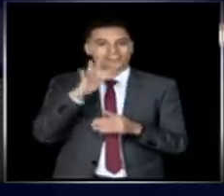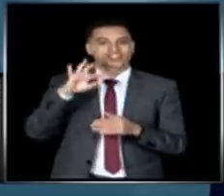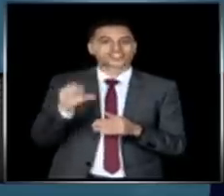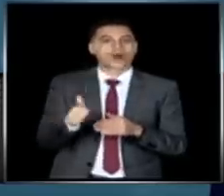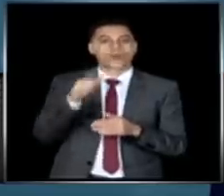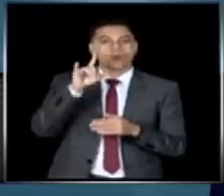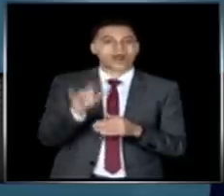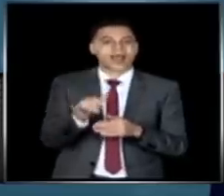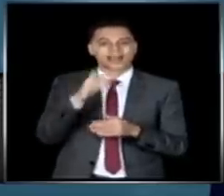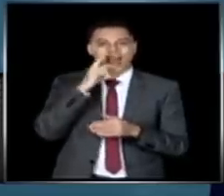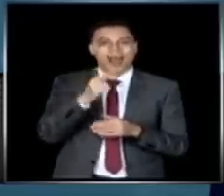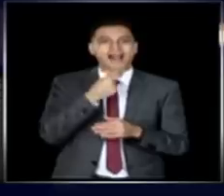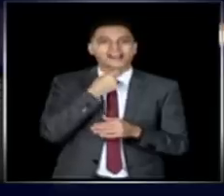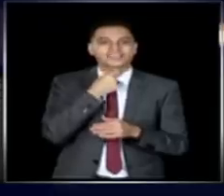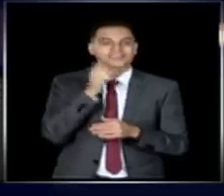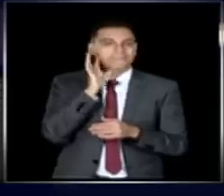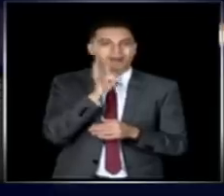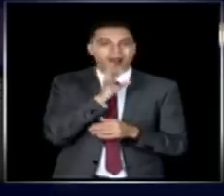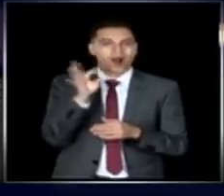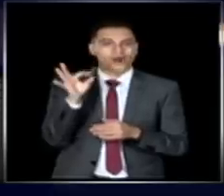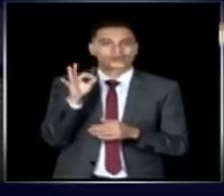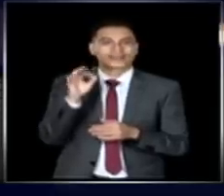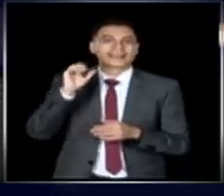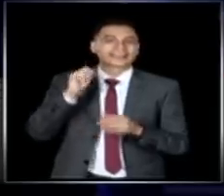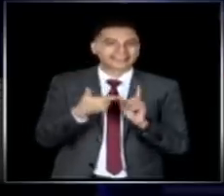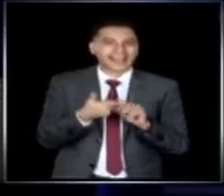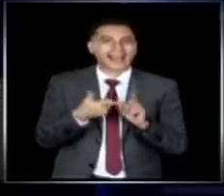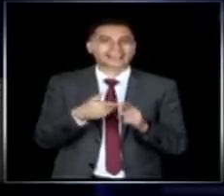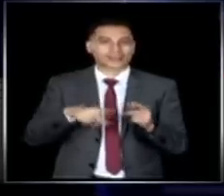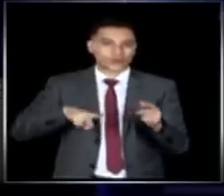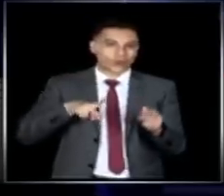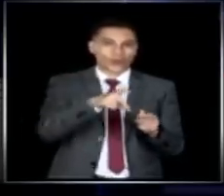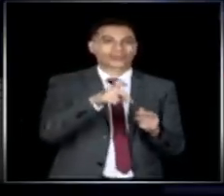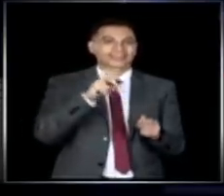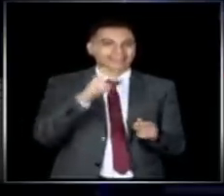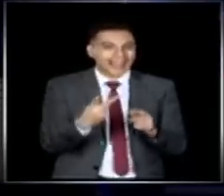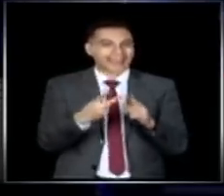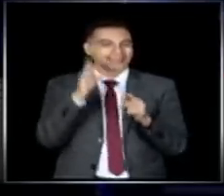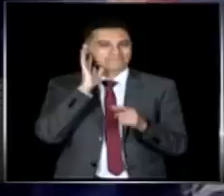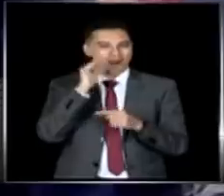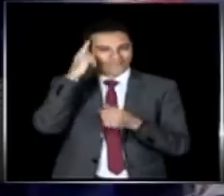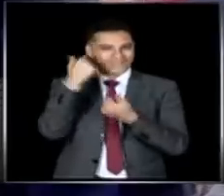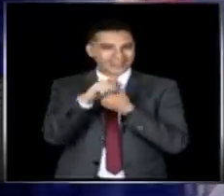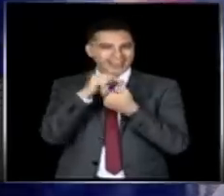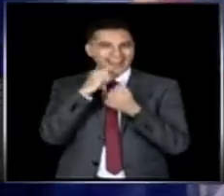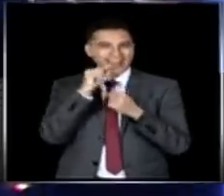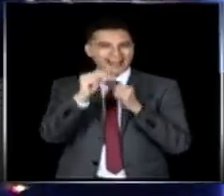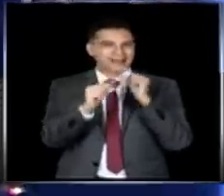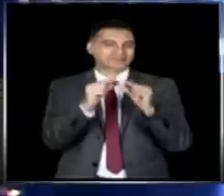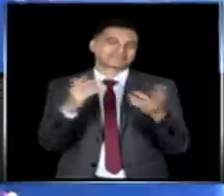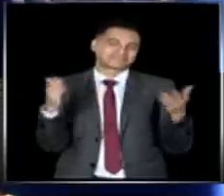يا دونجا؟ التاني يا دونجا، التاني يا دونجا، بالظبط كده. يوسف طبعا اجابه صحيحه. ادلك يا فاطمه،